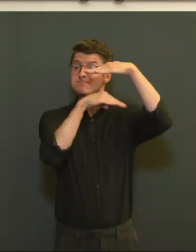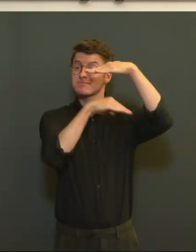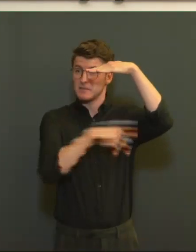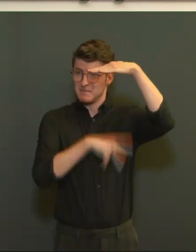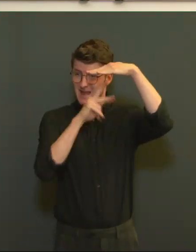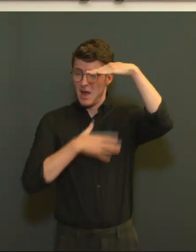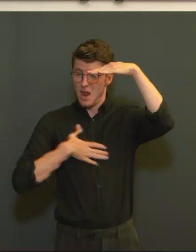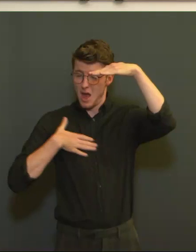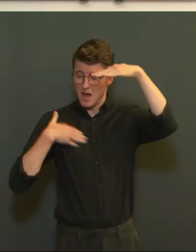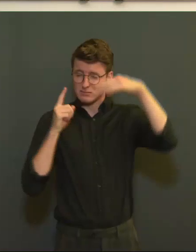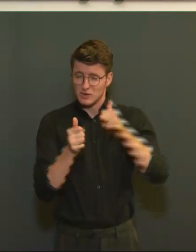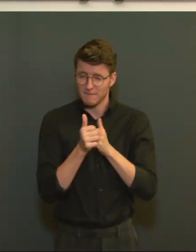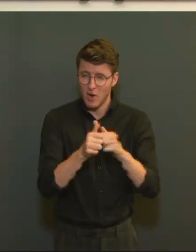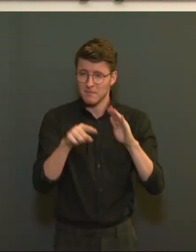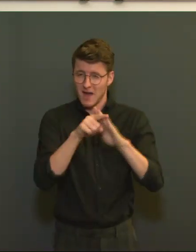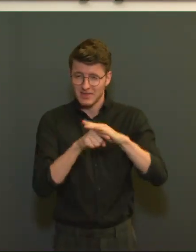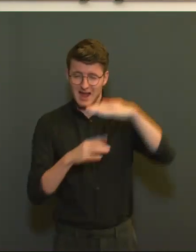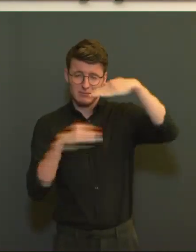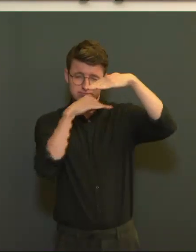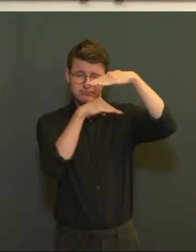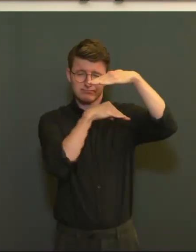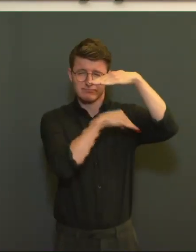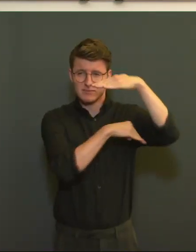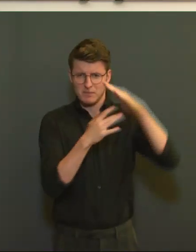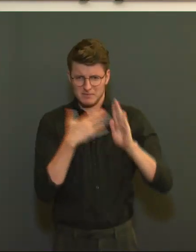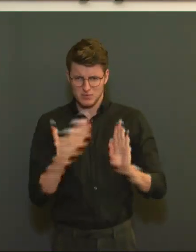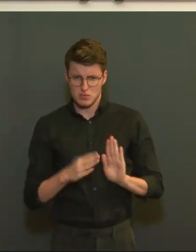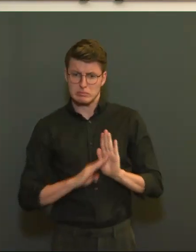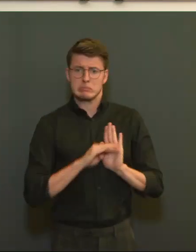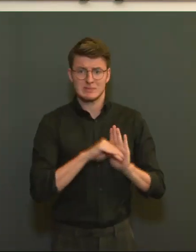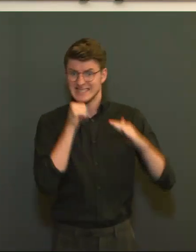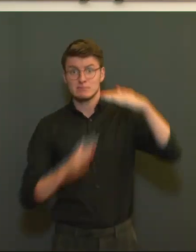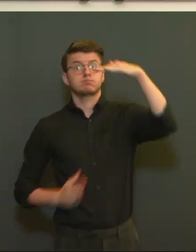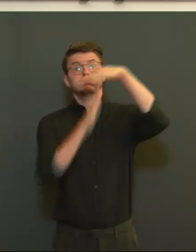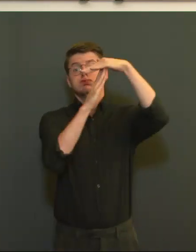eenzelfde laag basisniveau terecht te kunnen komen.